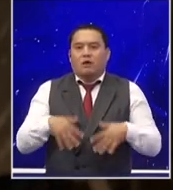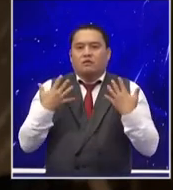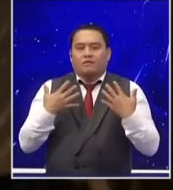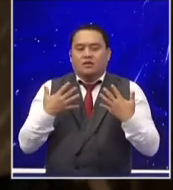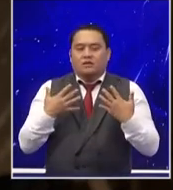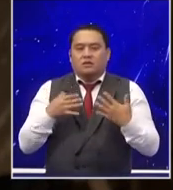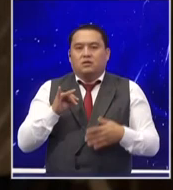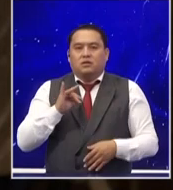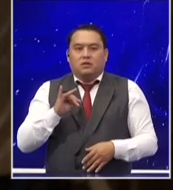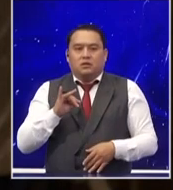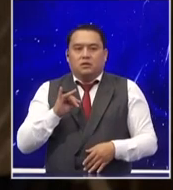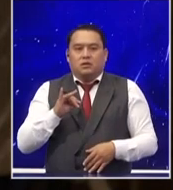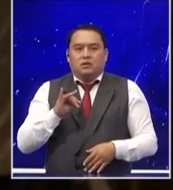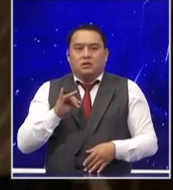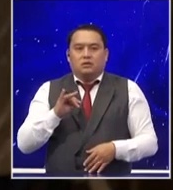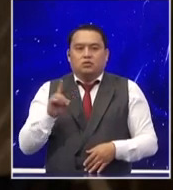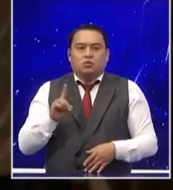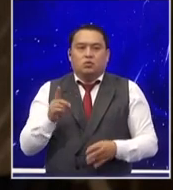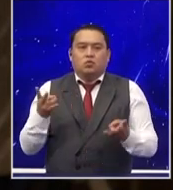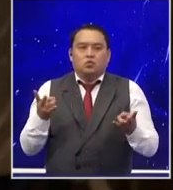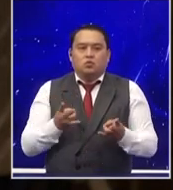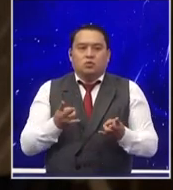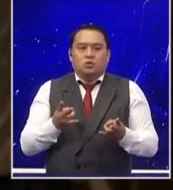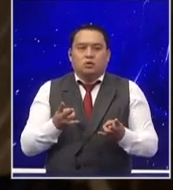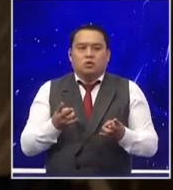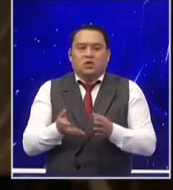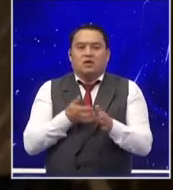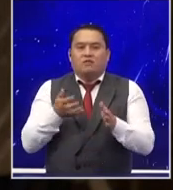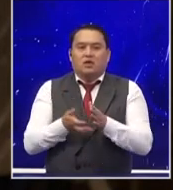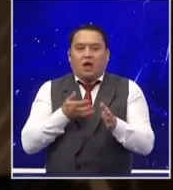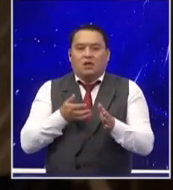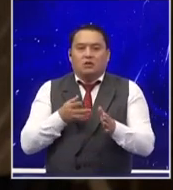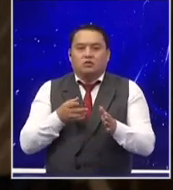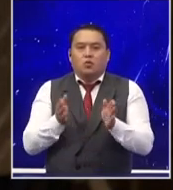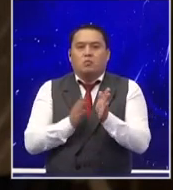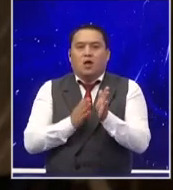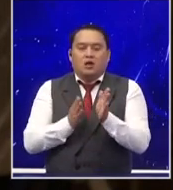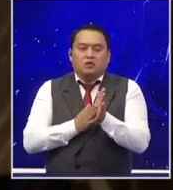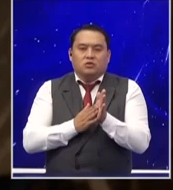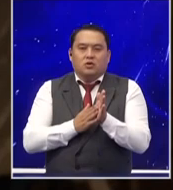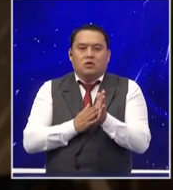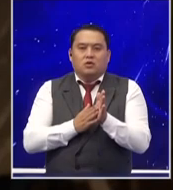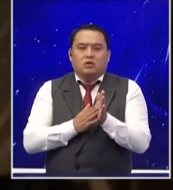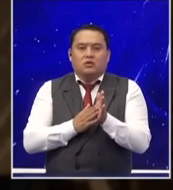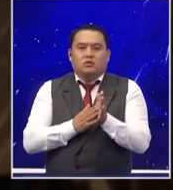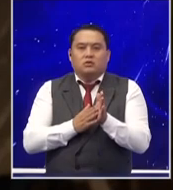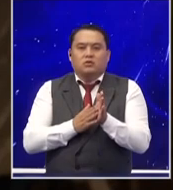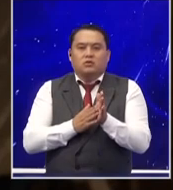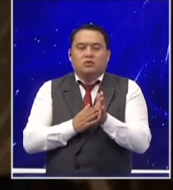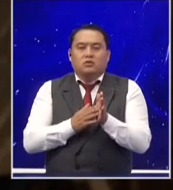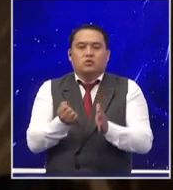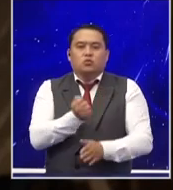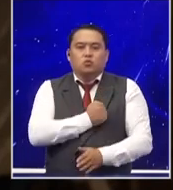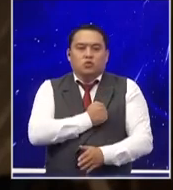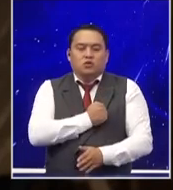и актером что нужно актера мне не хватает вот мы соскучились по зрителей